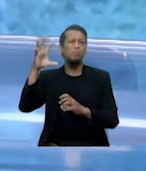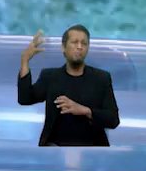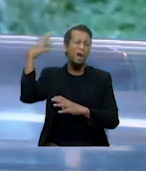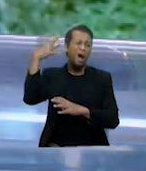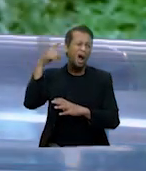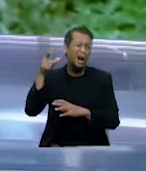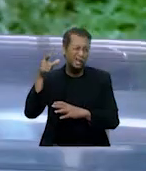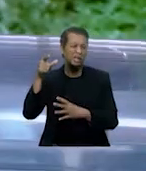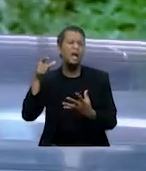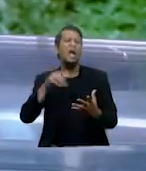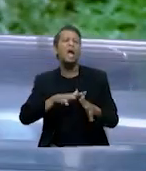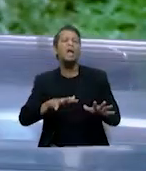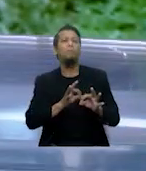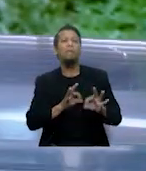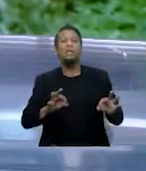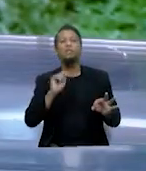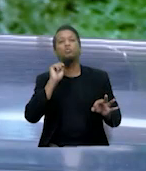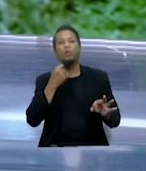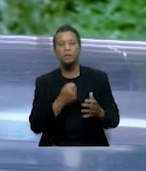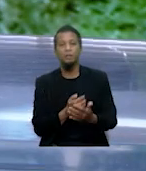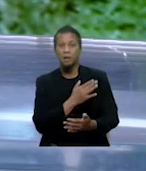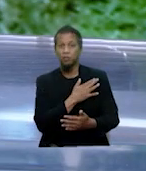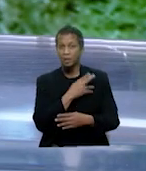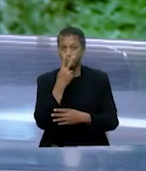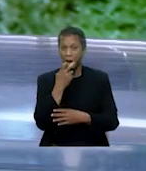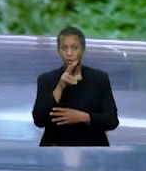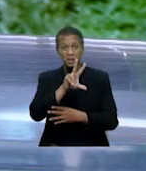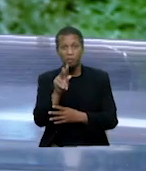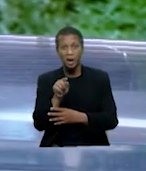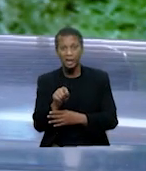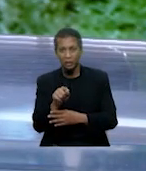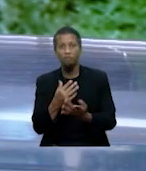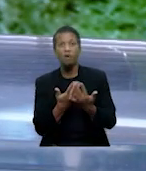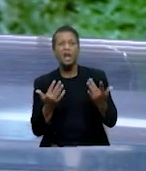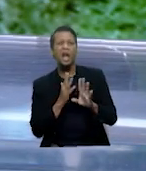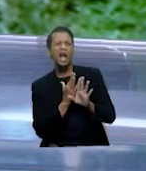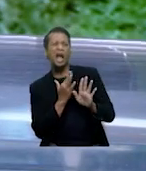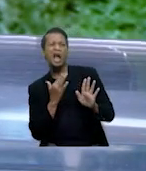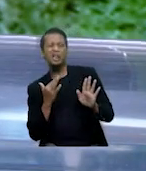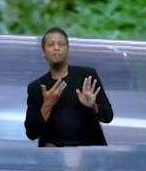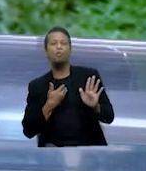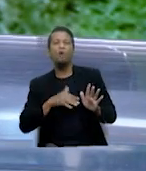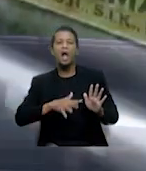bersih. Sementara di Kabupaten Bandung, Jawa Barat, ratusan warga antri demi mendapatkan pembagian air bersih.